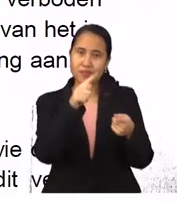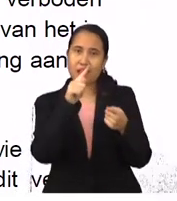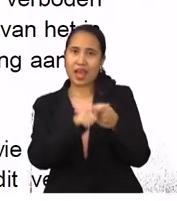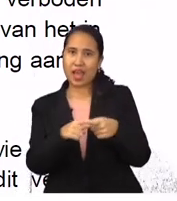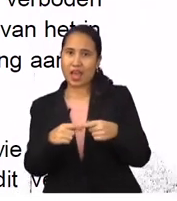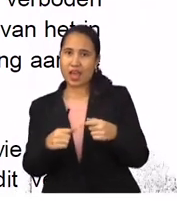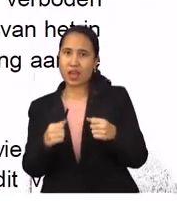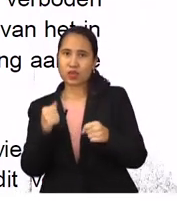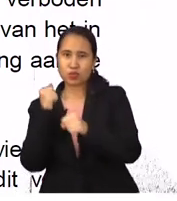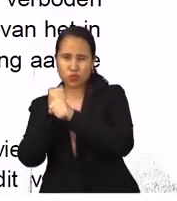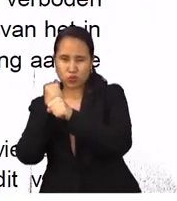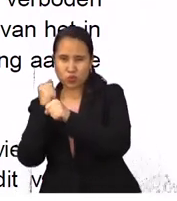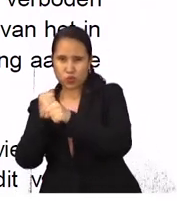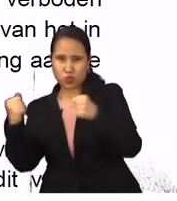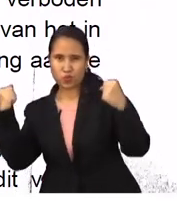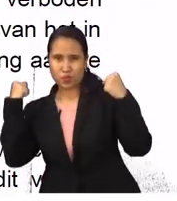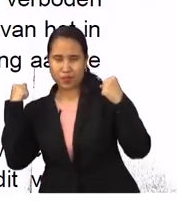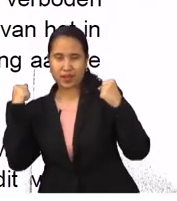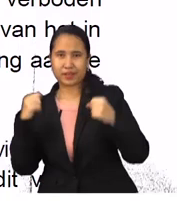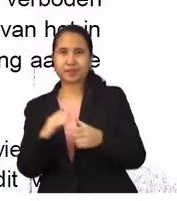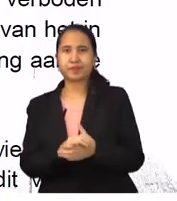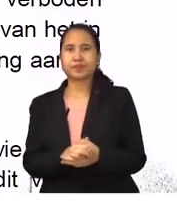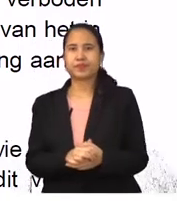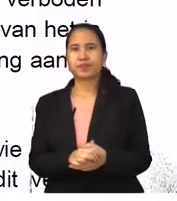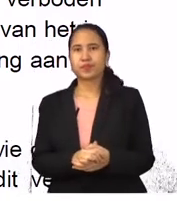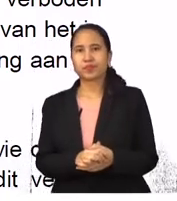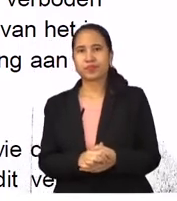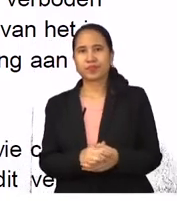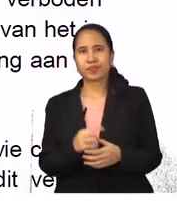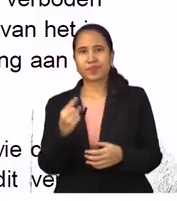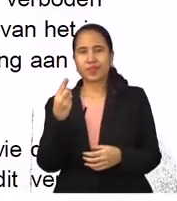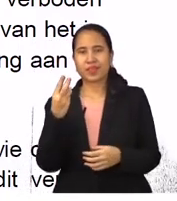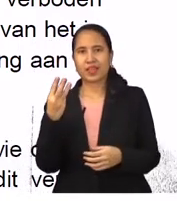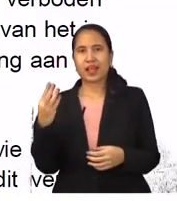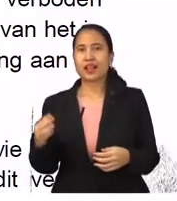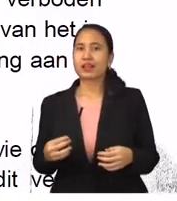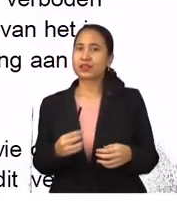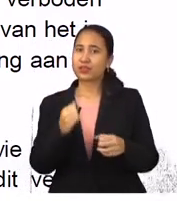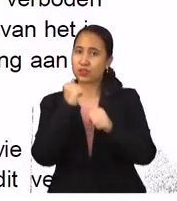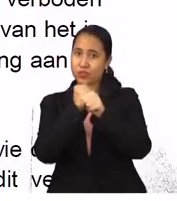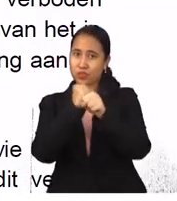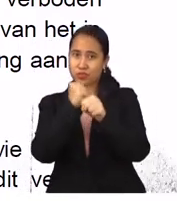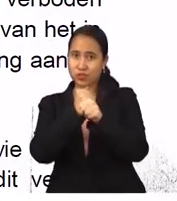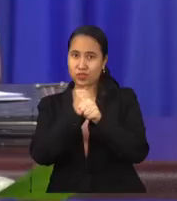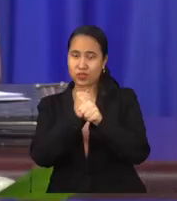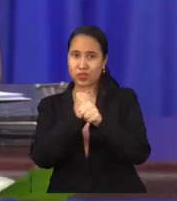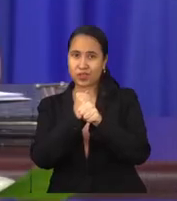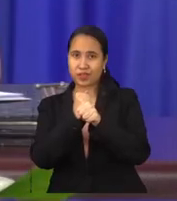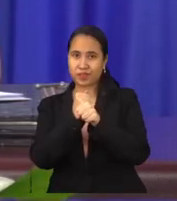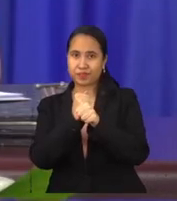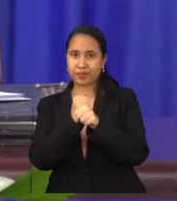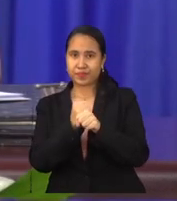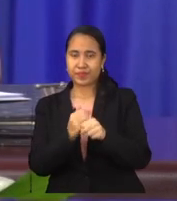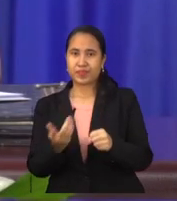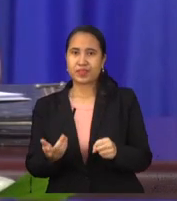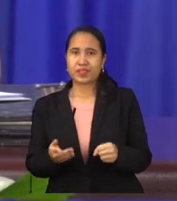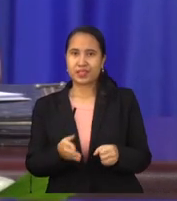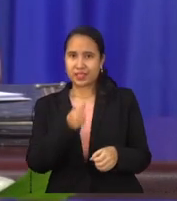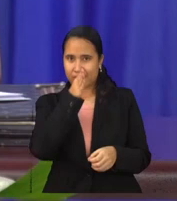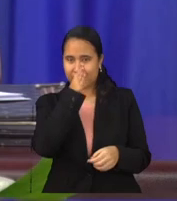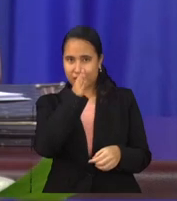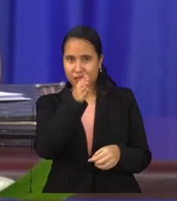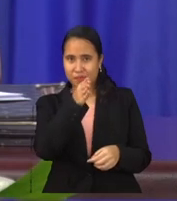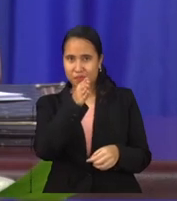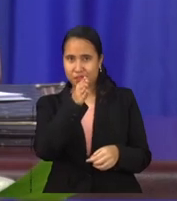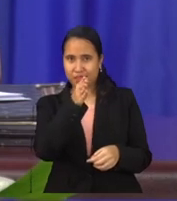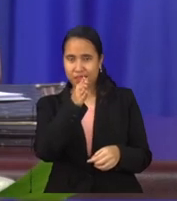macht. Elke inmenging impliceert dan ook elke handeling of nalaten die gericht is op enige beïnvloeding